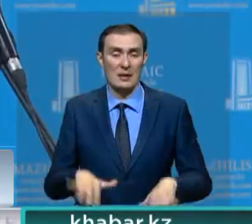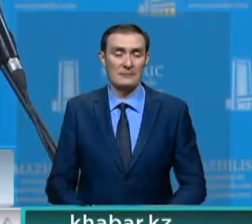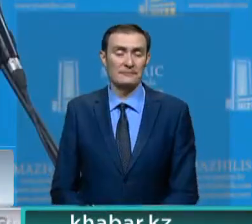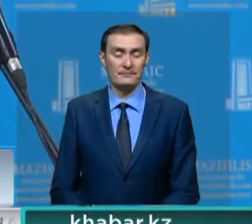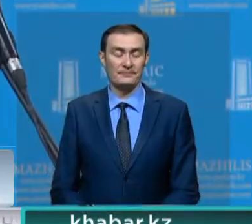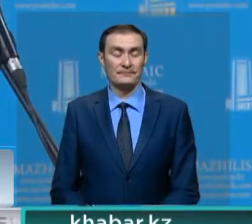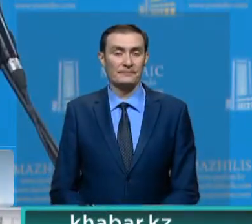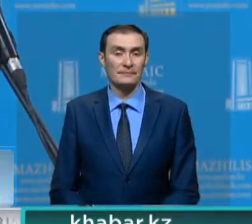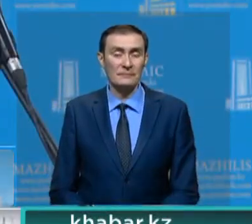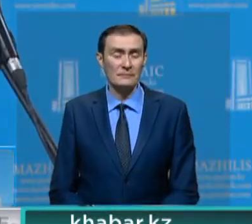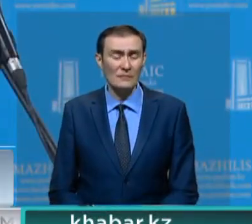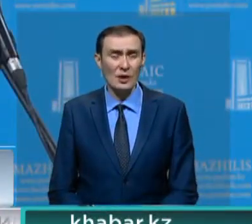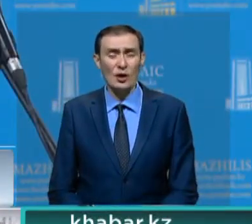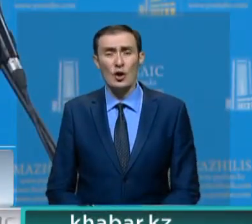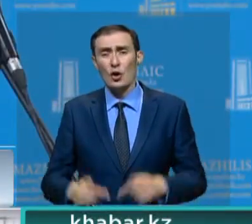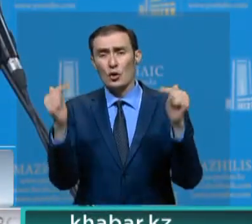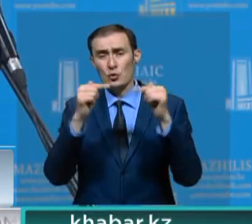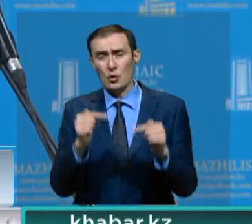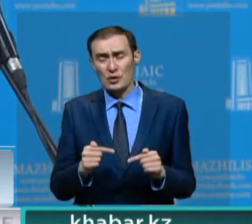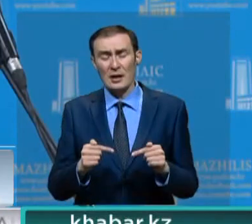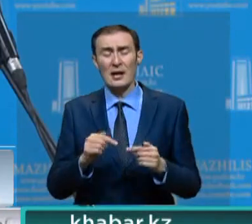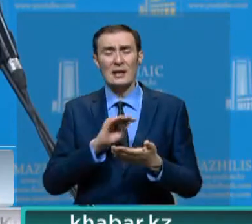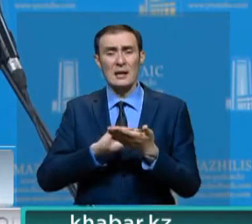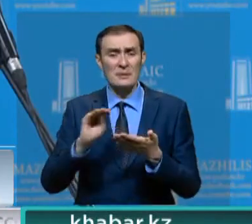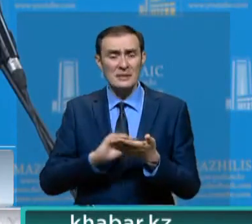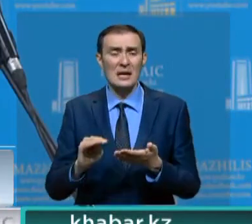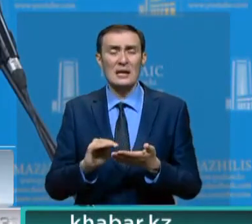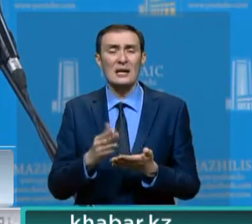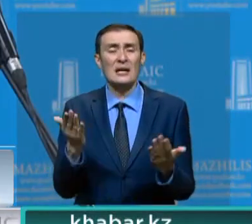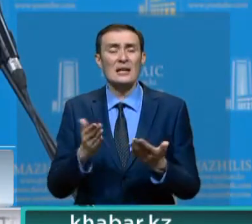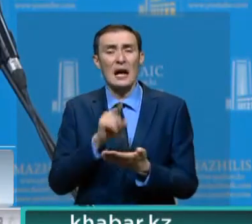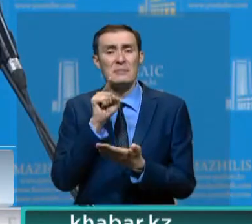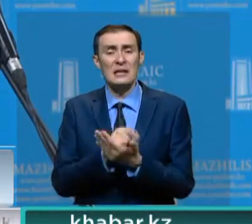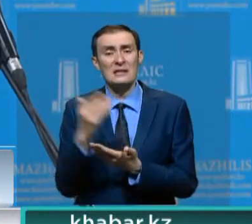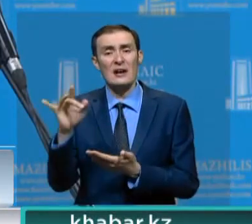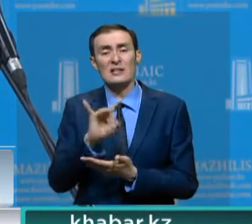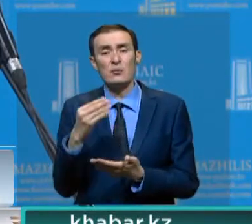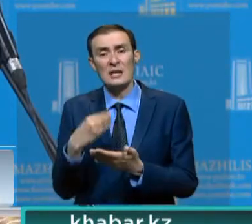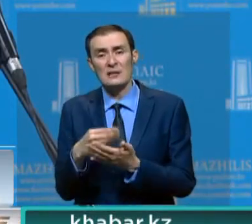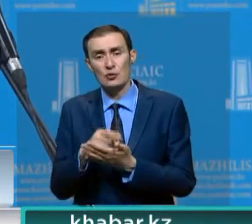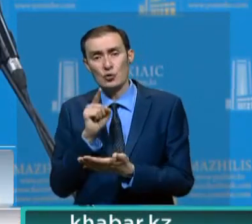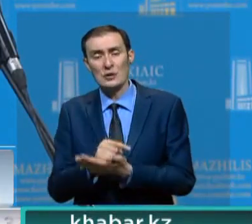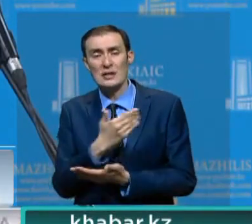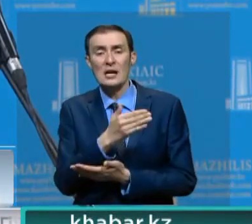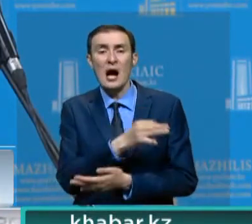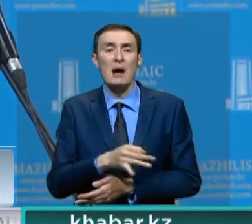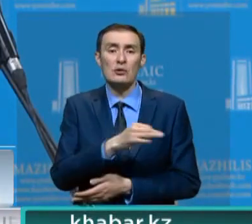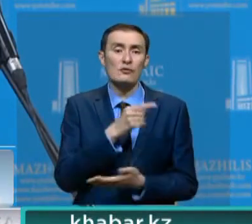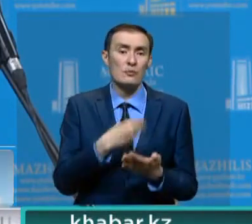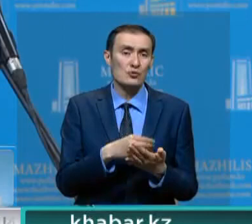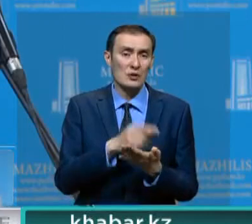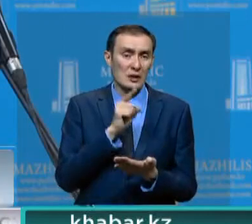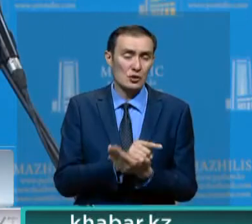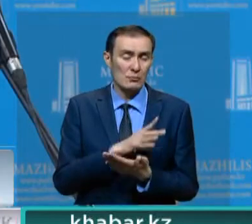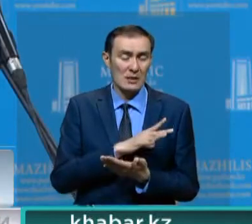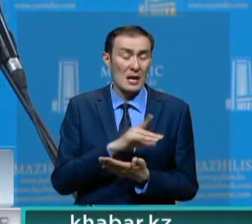Четко расписать обязательства республиканского бюджета, местных бюджетов и бизнеса. Сегодня,